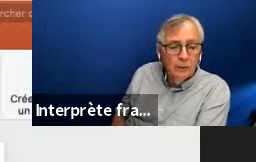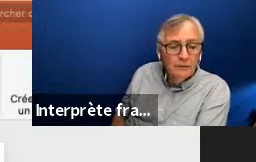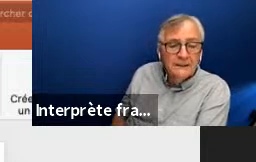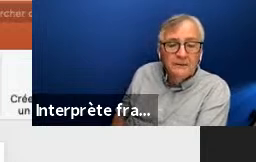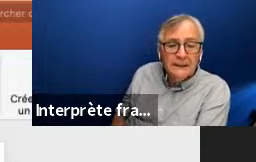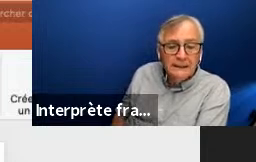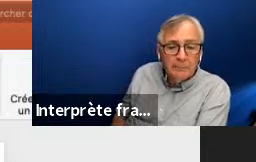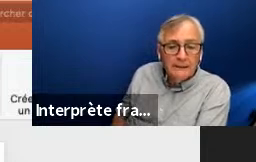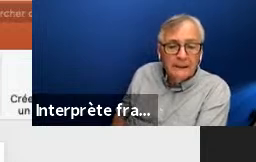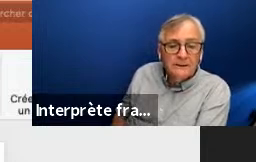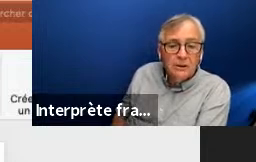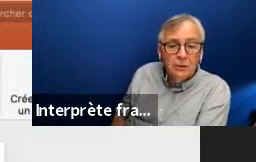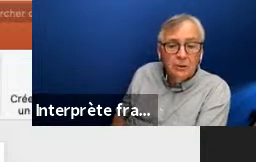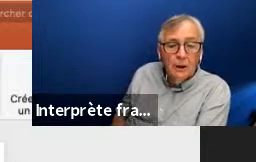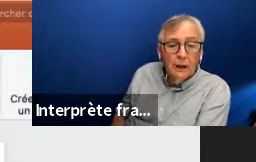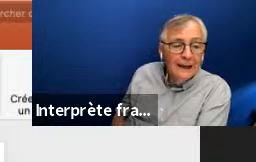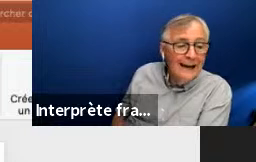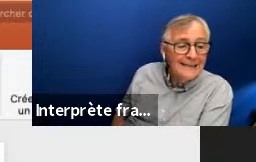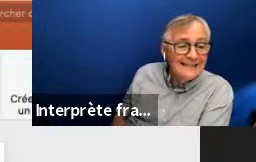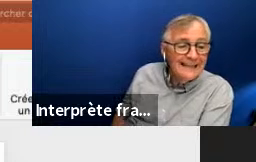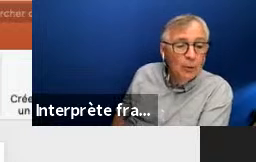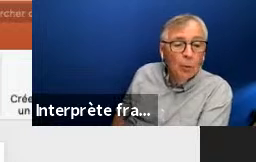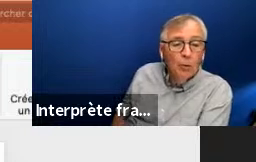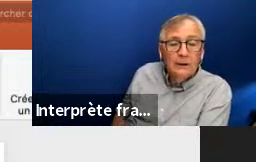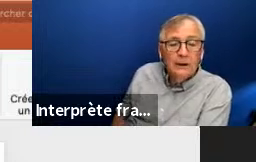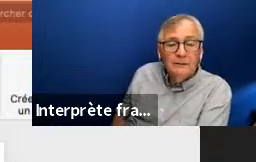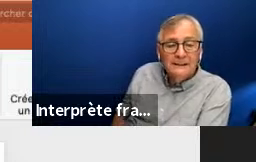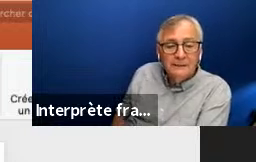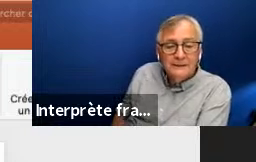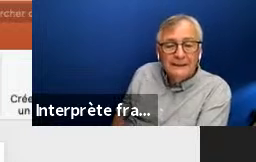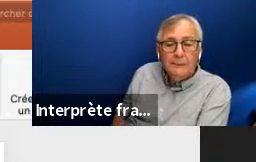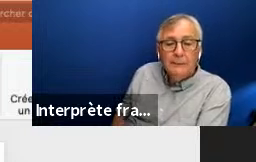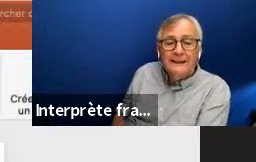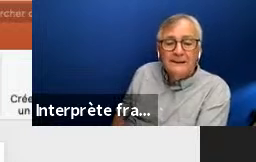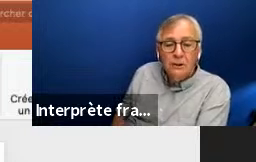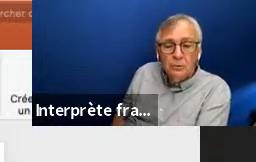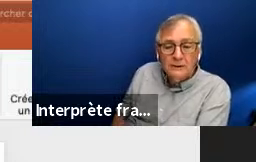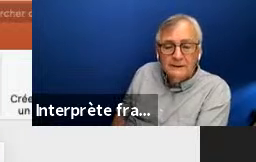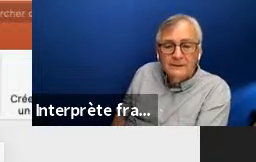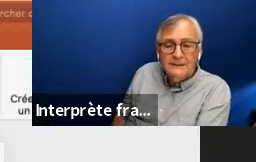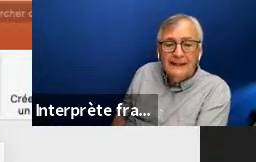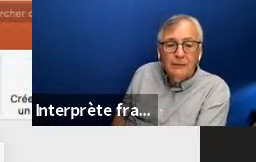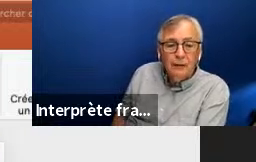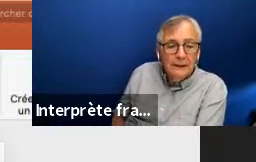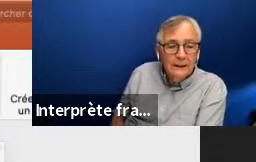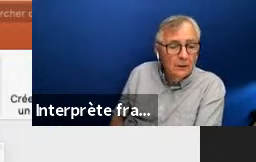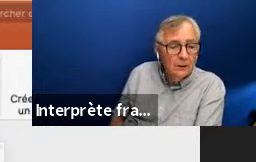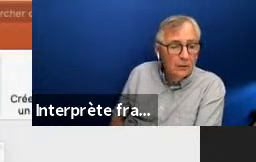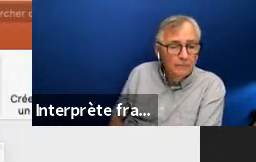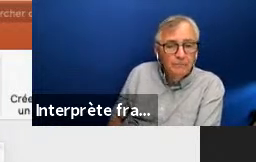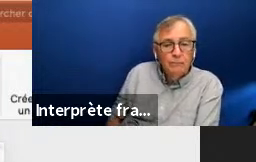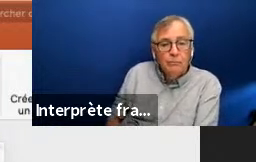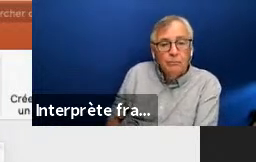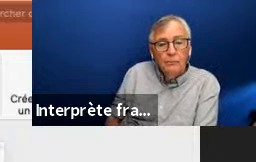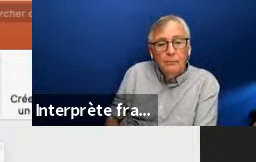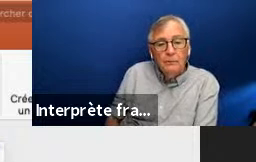Aussi, qui offre des services d'interprétation, la SCO, qui offre des services d'interprétation, des services téléphoniques.